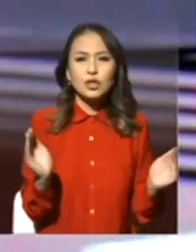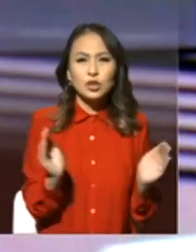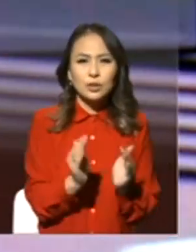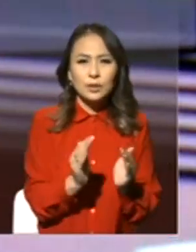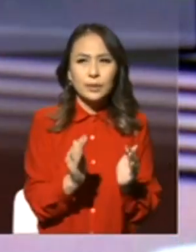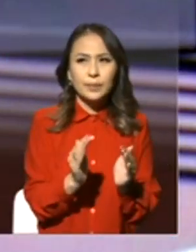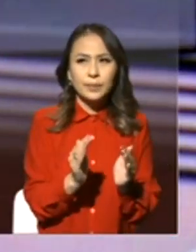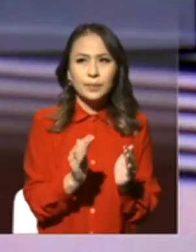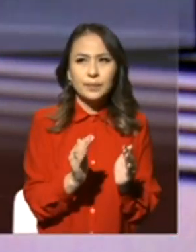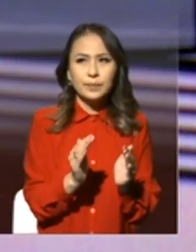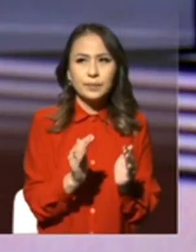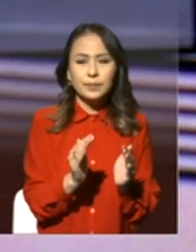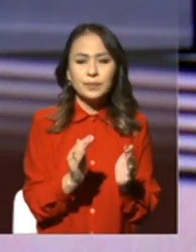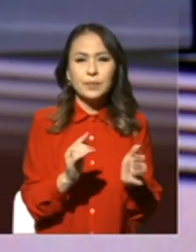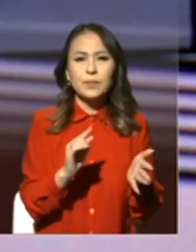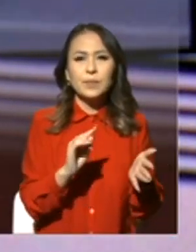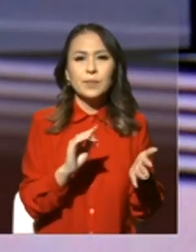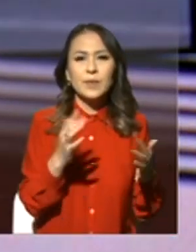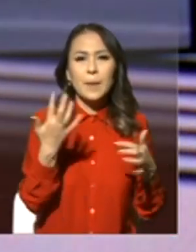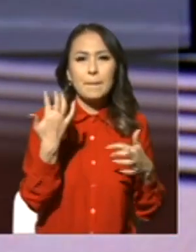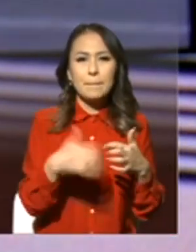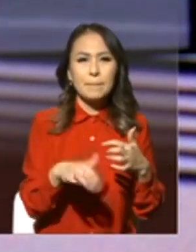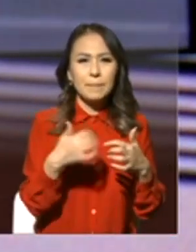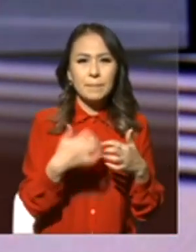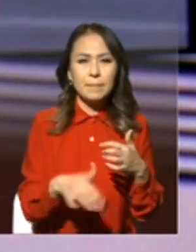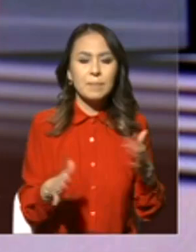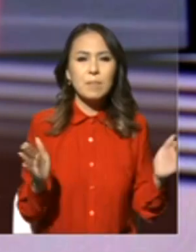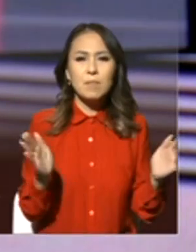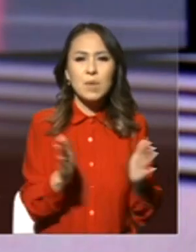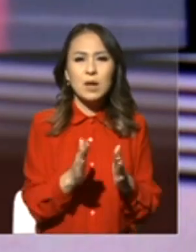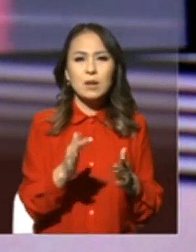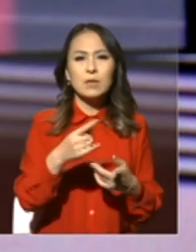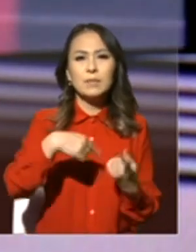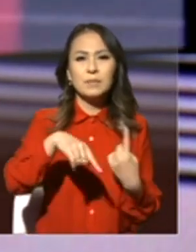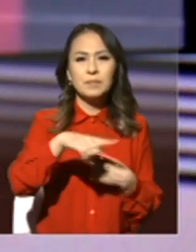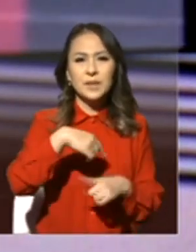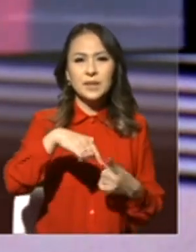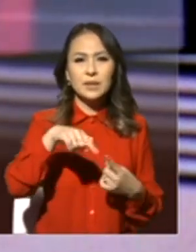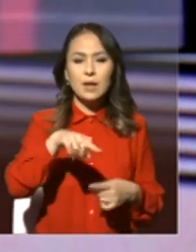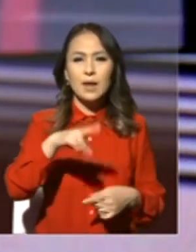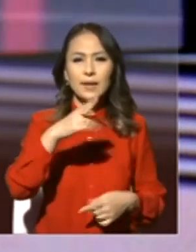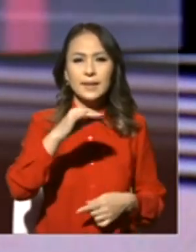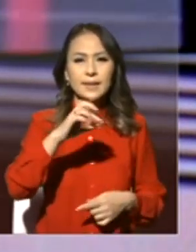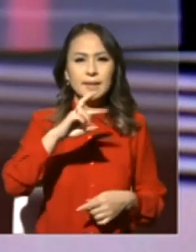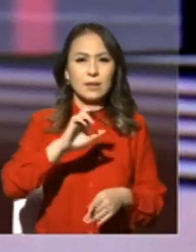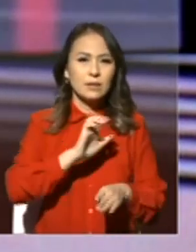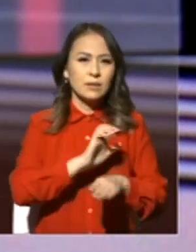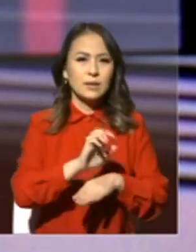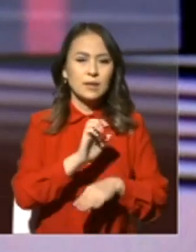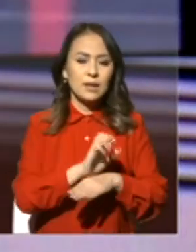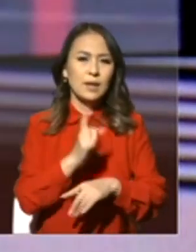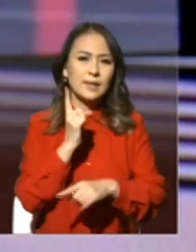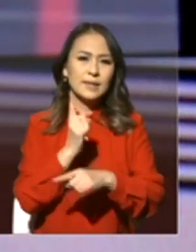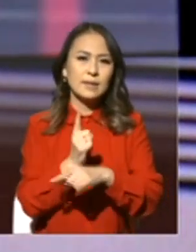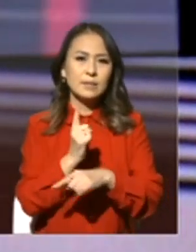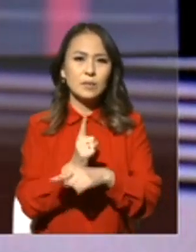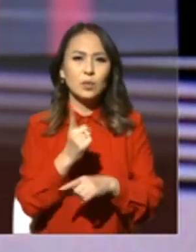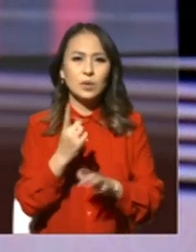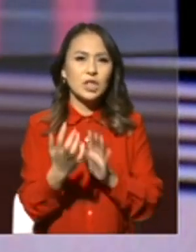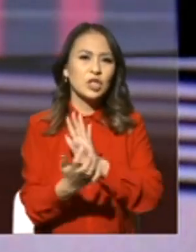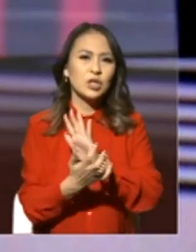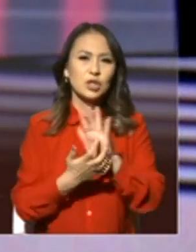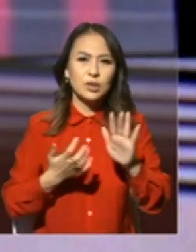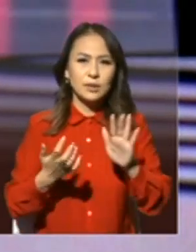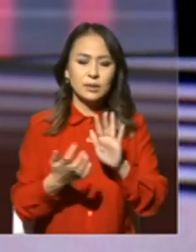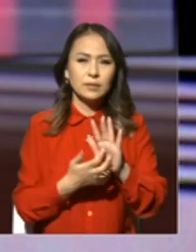ана малый средний бизнес дейсің ғой, сонда дизель отындығы жібермей жатыр. Сондықтан ол жеткіліксіз болғаннан